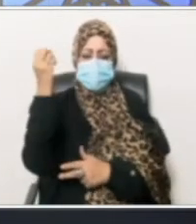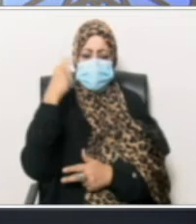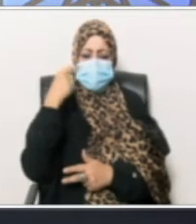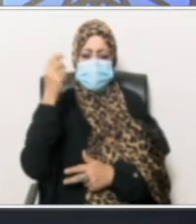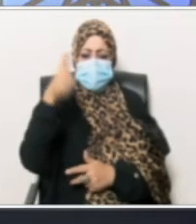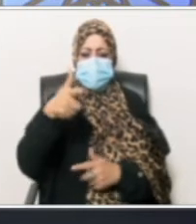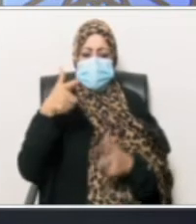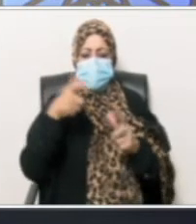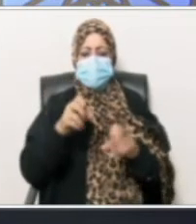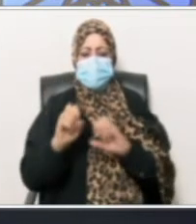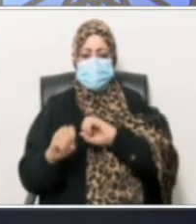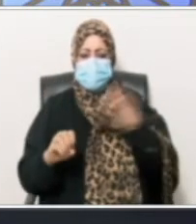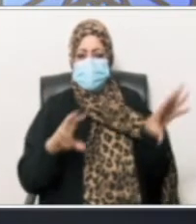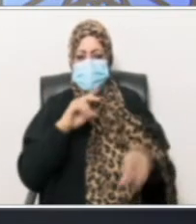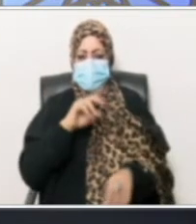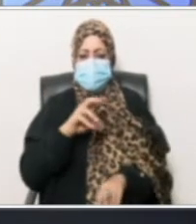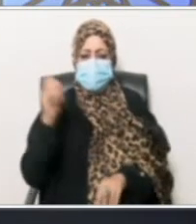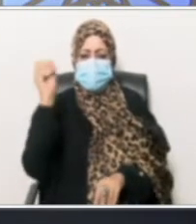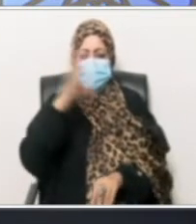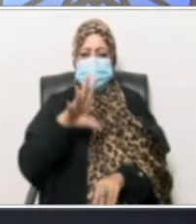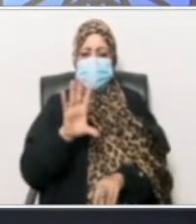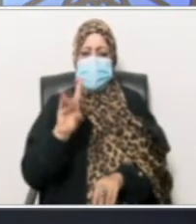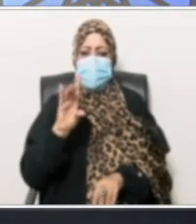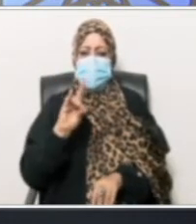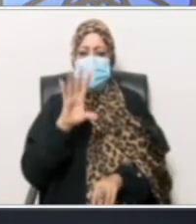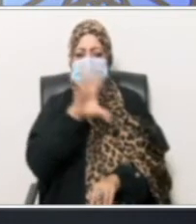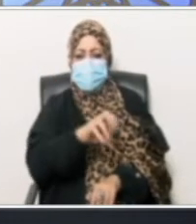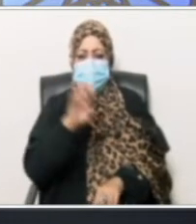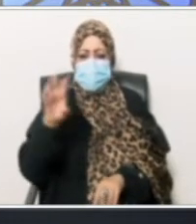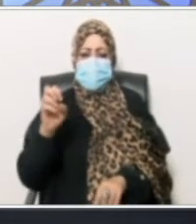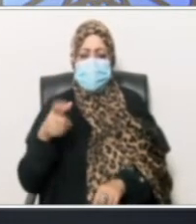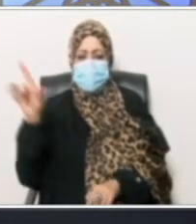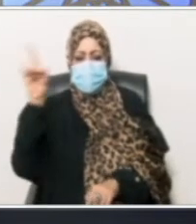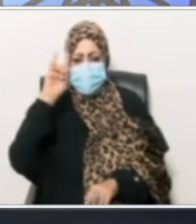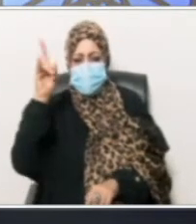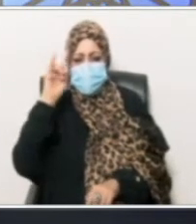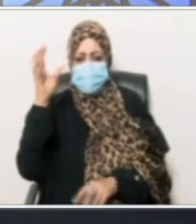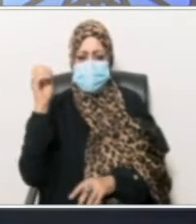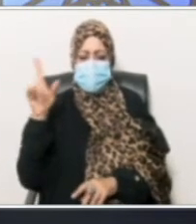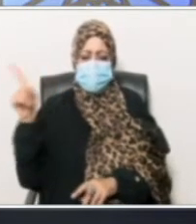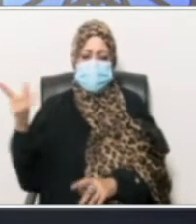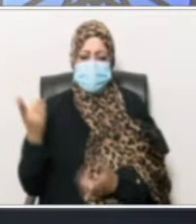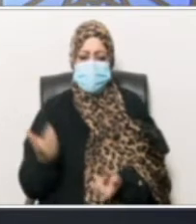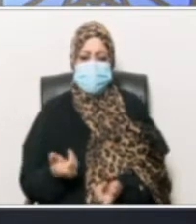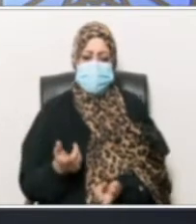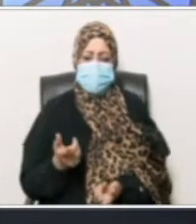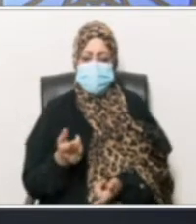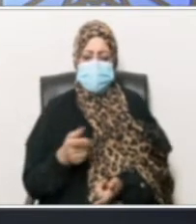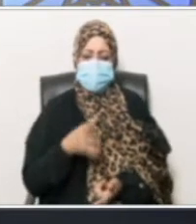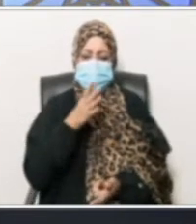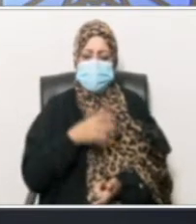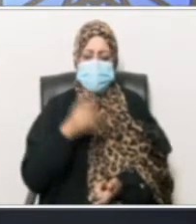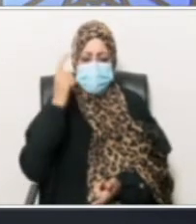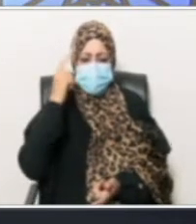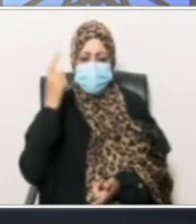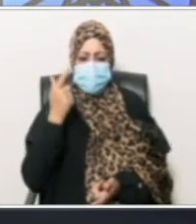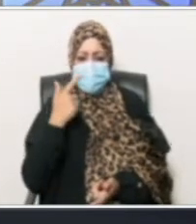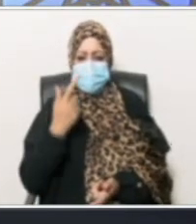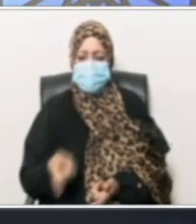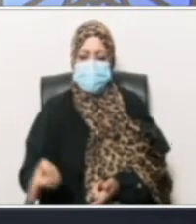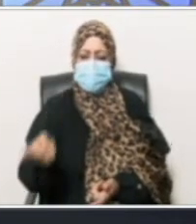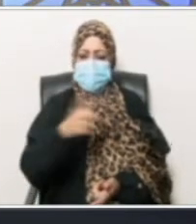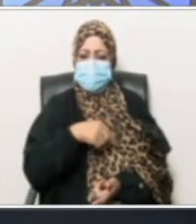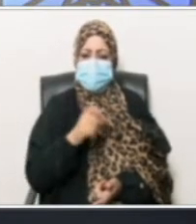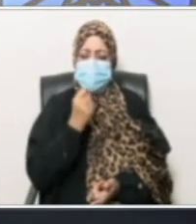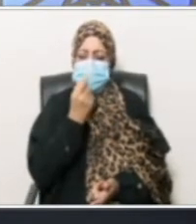أعلم ذلك يا عم الشيخ. إن شاء الله يا خير شيخ. إن شاء الله يا شيخ. نبدي الفتوى اللي نبيها منك أنها إيش فتوى صريحة؟ أن يعني هالشخص هذا أنا بدي نجي